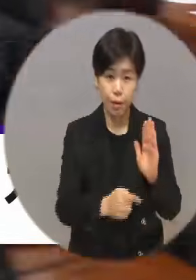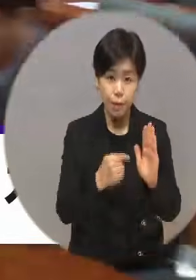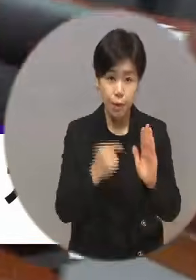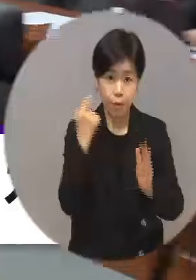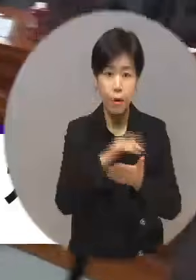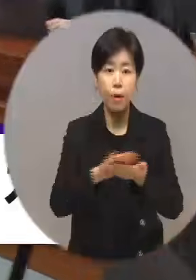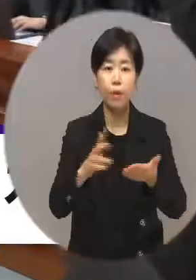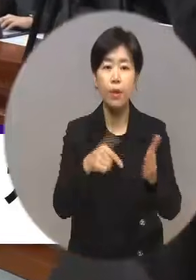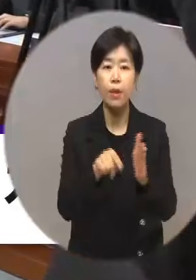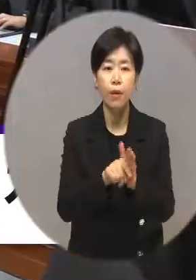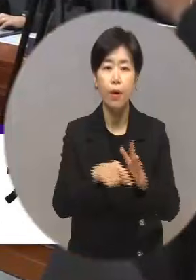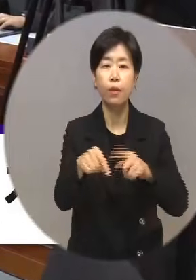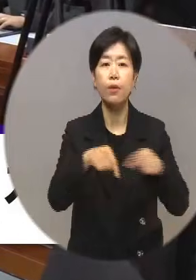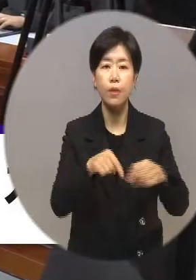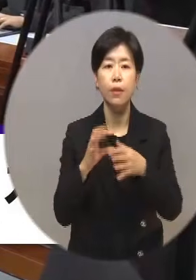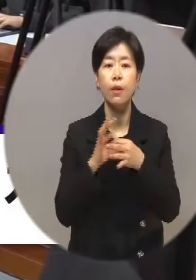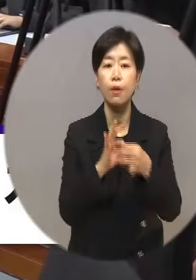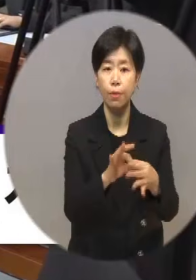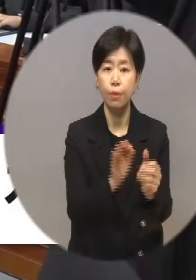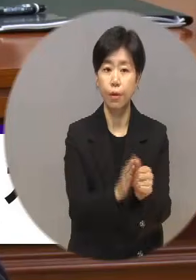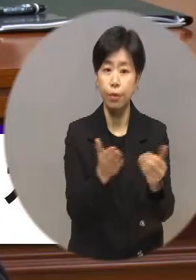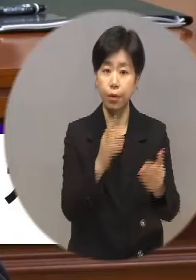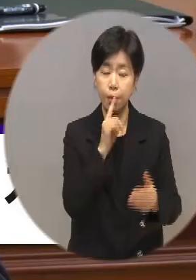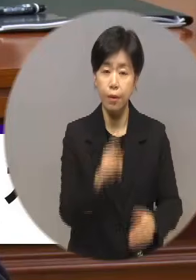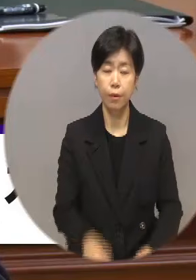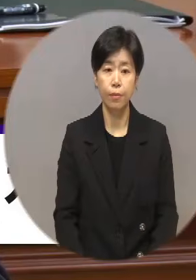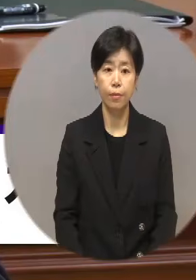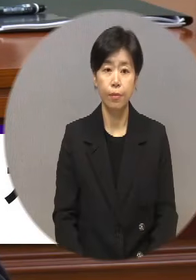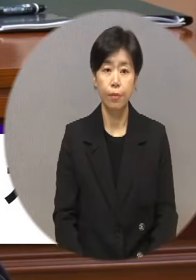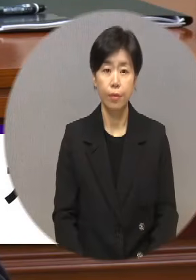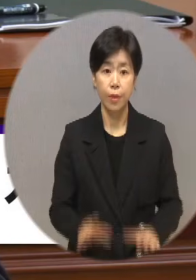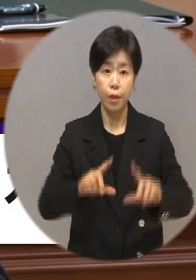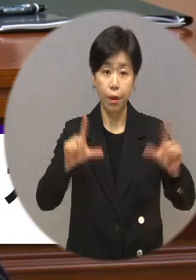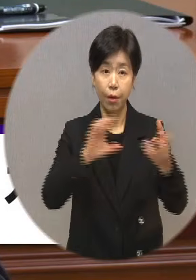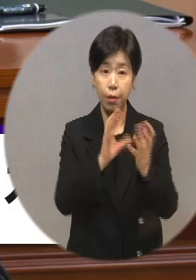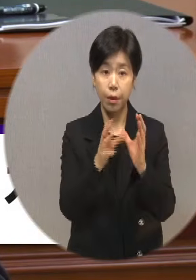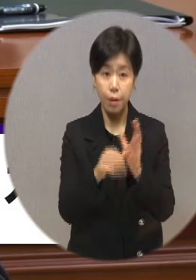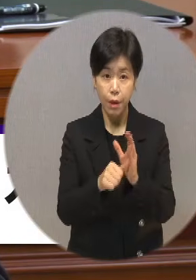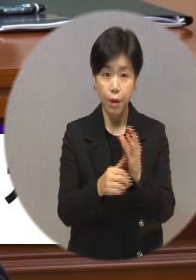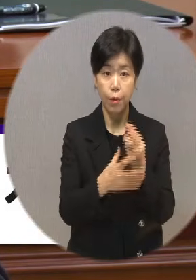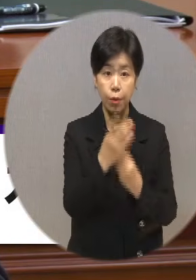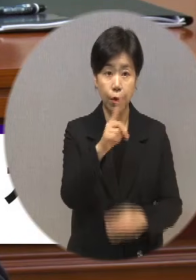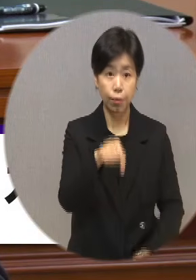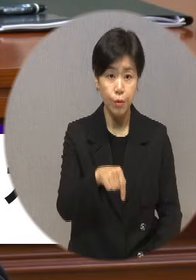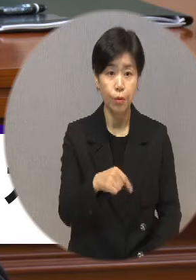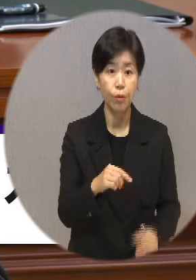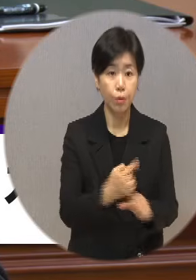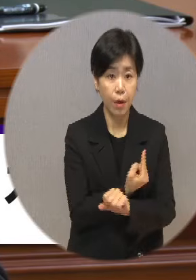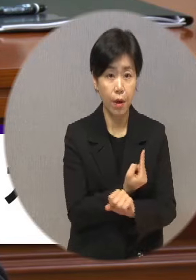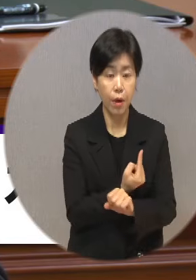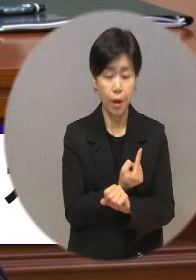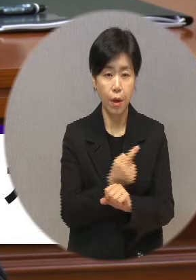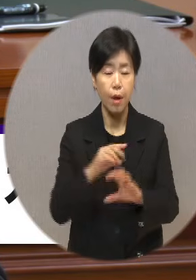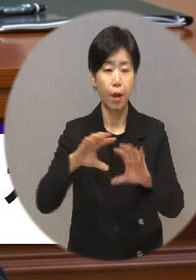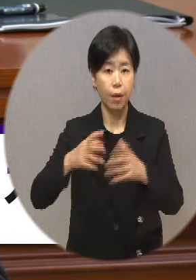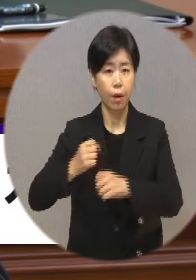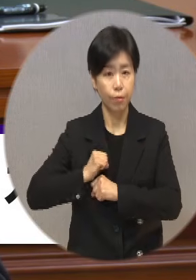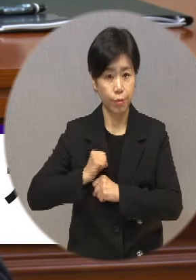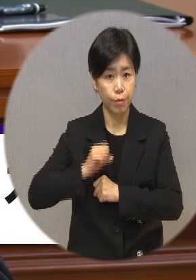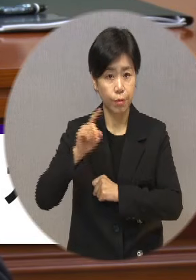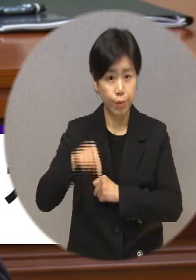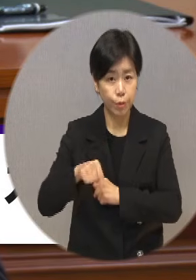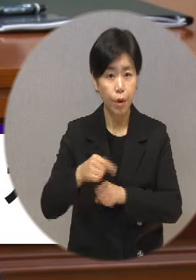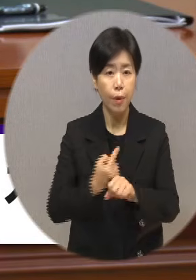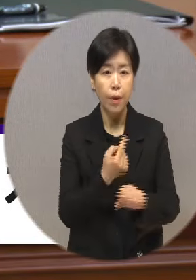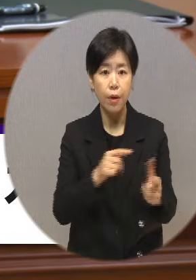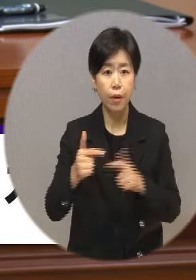정책을 일관되게 추진해 갈 것이라고 말했습니다. 이날 회의에는 통일부를 비롯해 국방부, 국가안보실 등